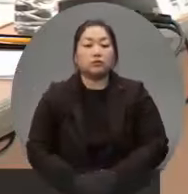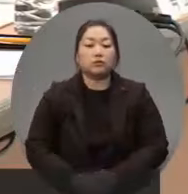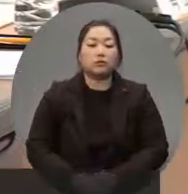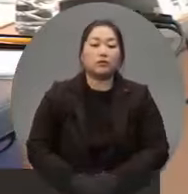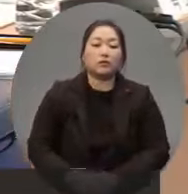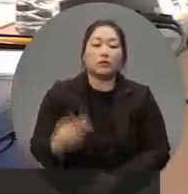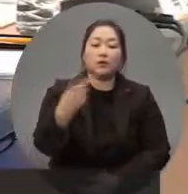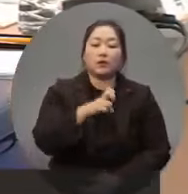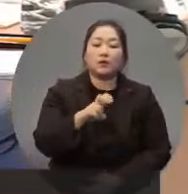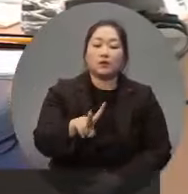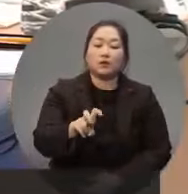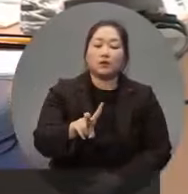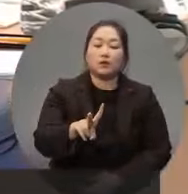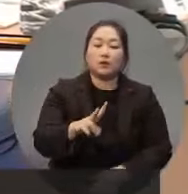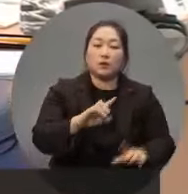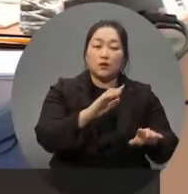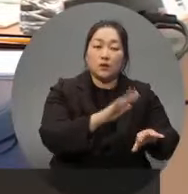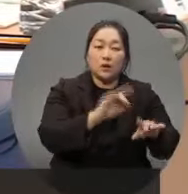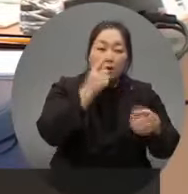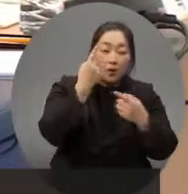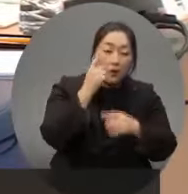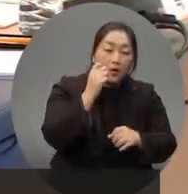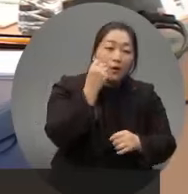2022년 월정수당 지급액의